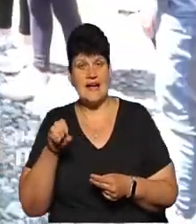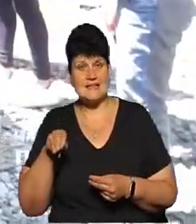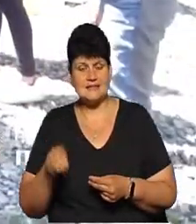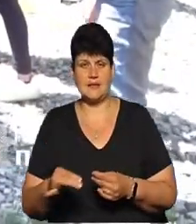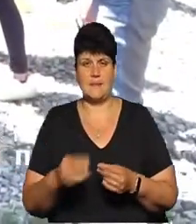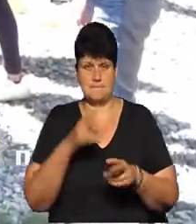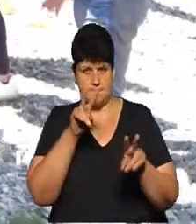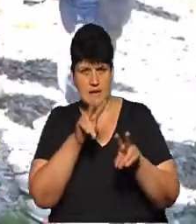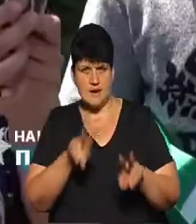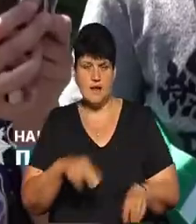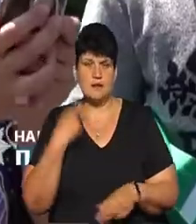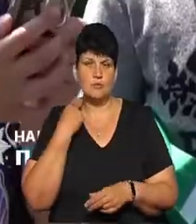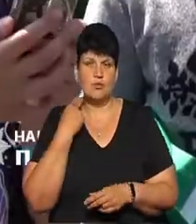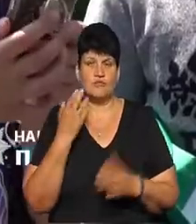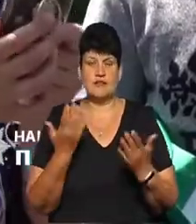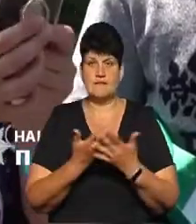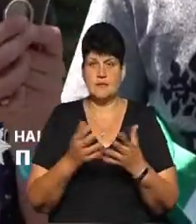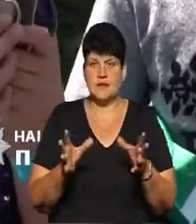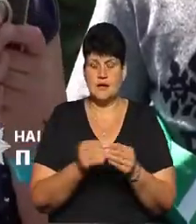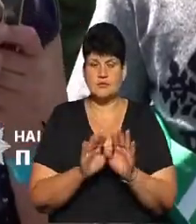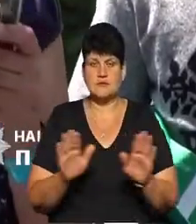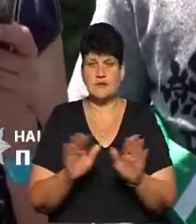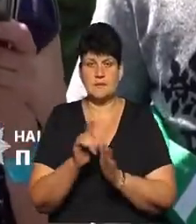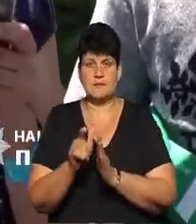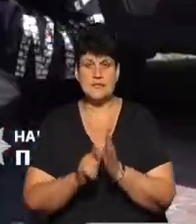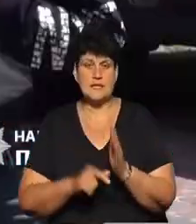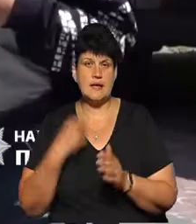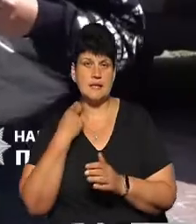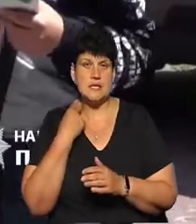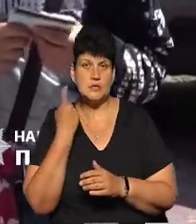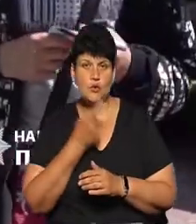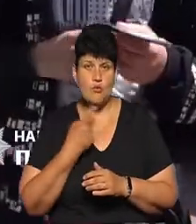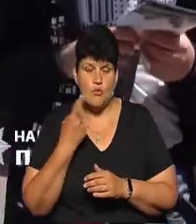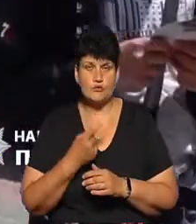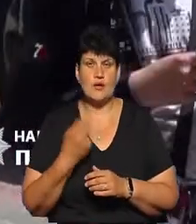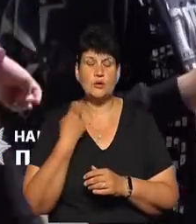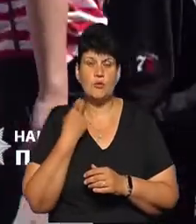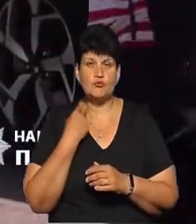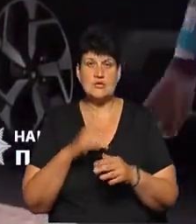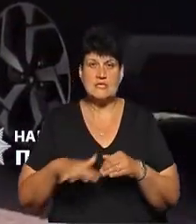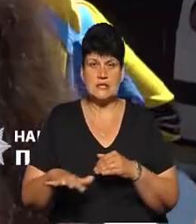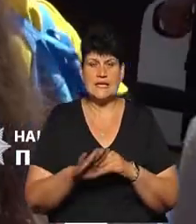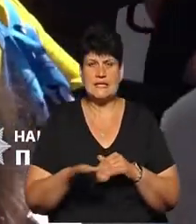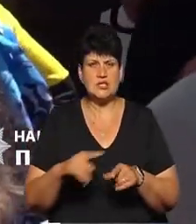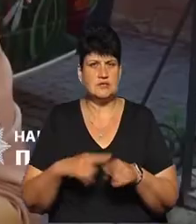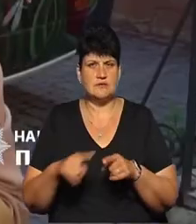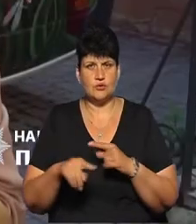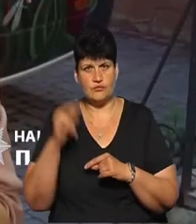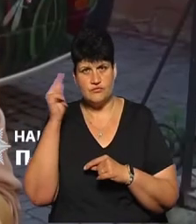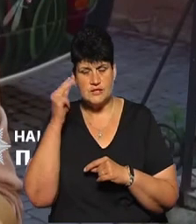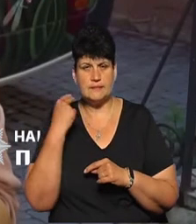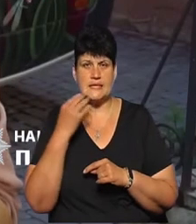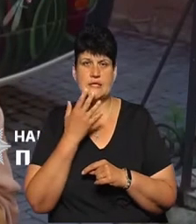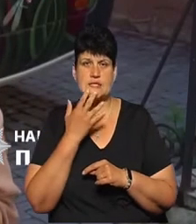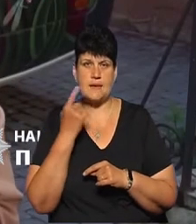Також разом співають пісні англійською мовою. Тетяна Мельник каже, в англомовному середовищі діти швидше вивчатимуть іноземну мову. Цей